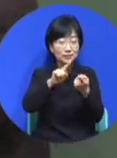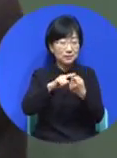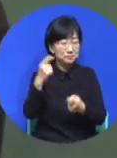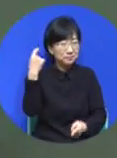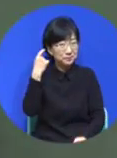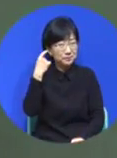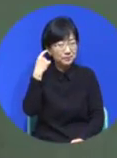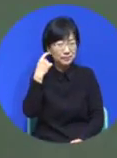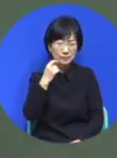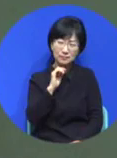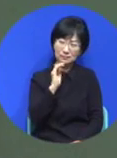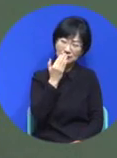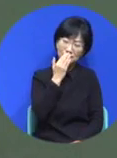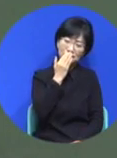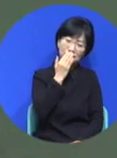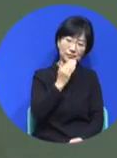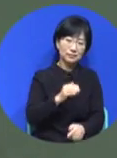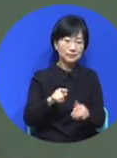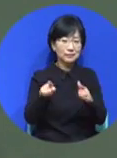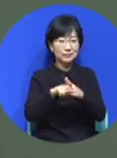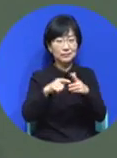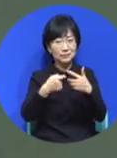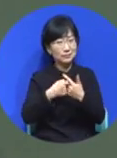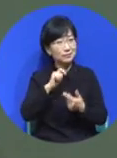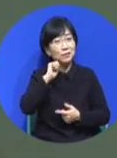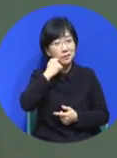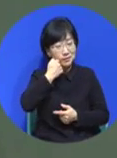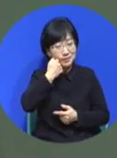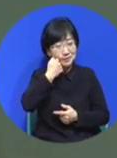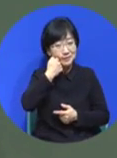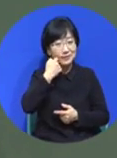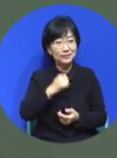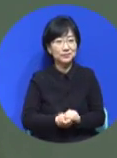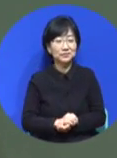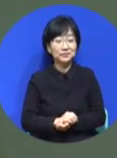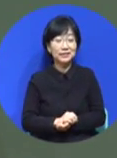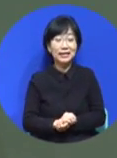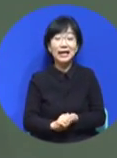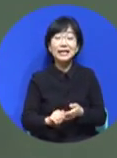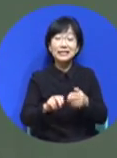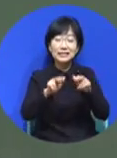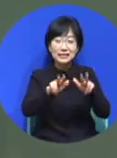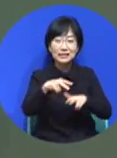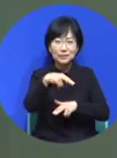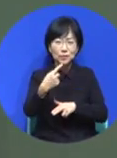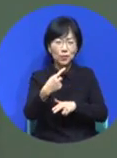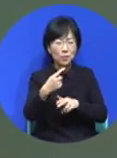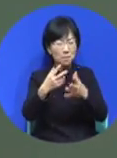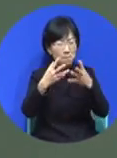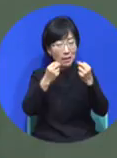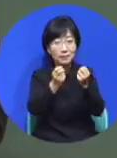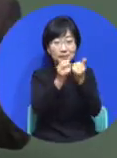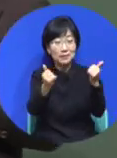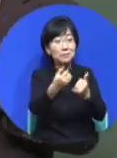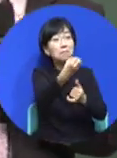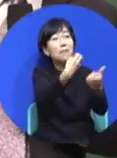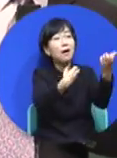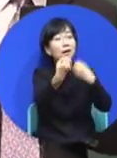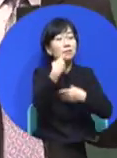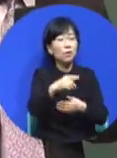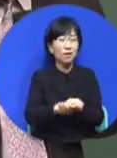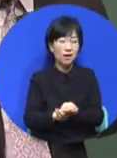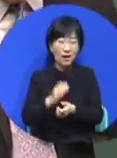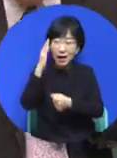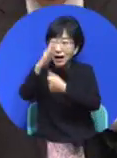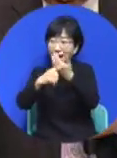Christian life or walk of faith, it sometimes is difficult to understand. 하나님을 믿느냐 이런 사람도 있습니다. So many people still say today,